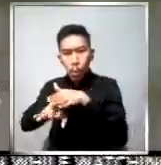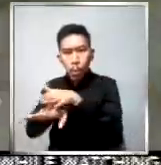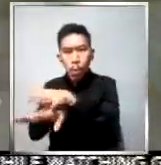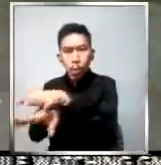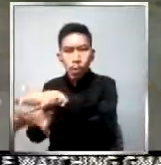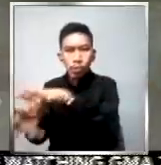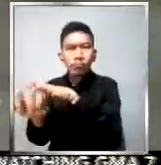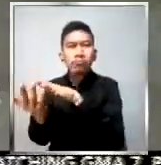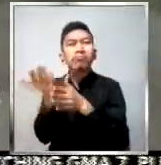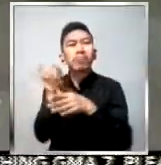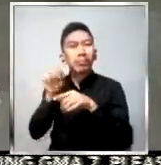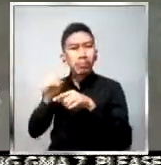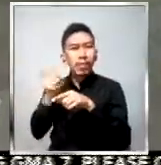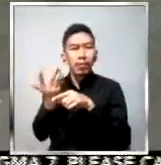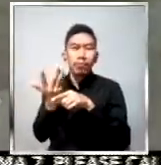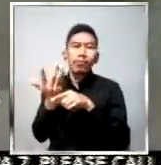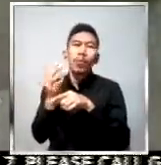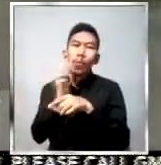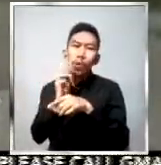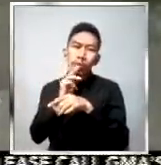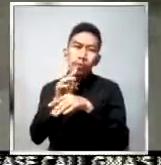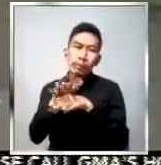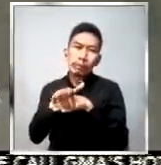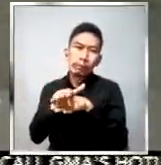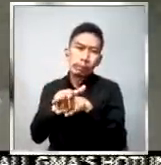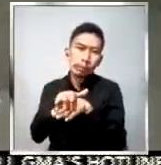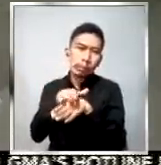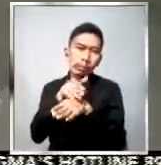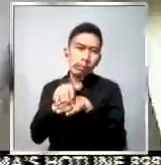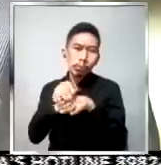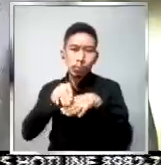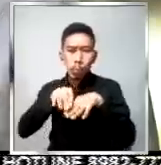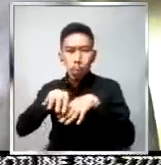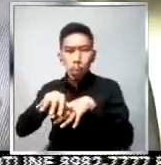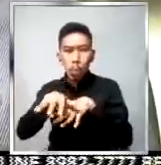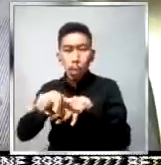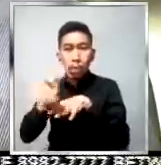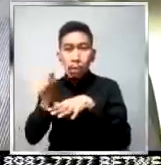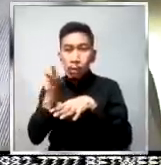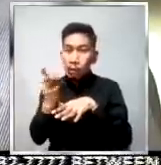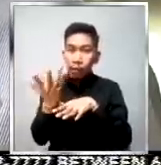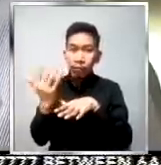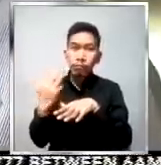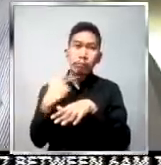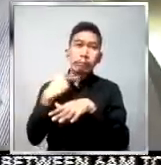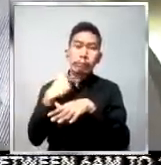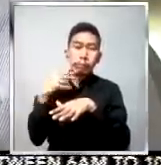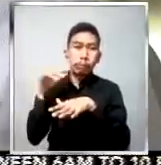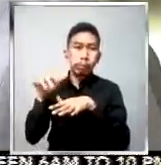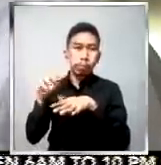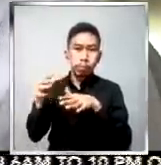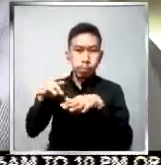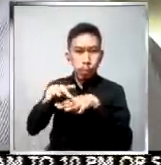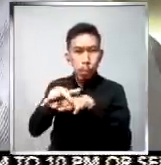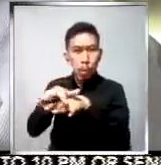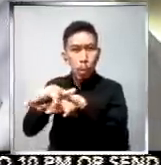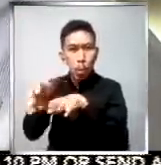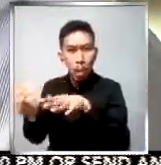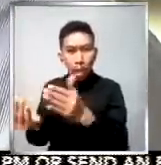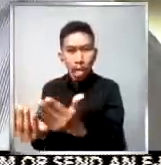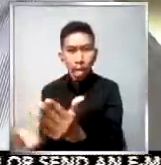Mahalaga yung pag-agos ng tubig eh. Kung hindi aagos ang tubig at mananatili sa isang lugar at kung meron pang